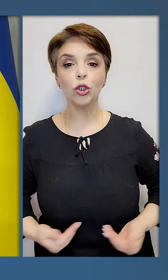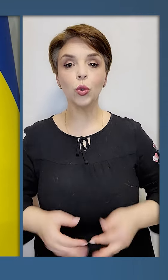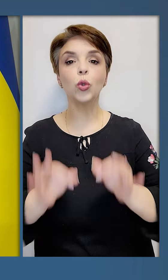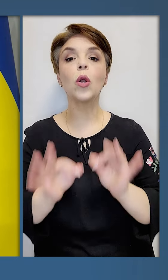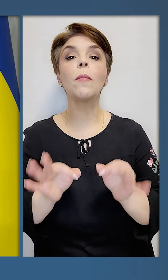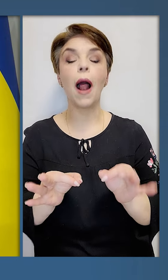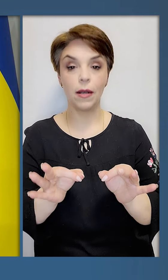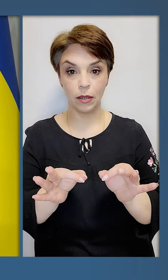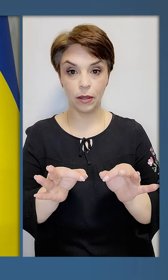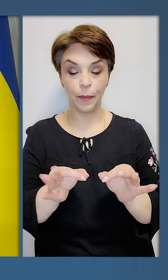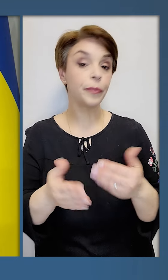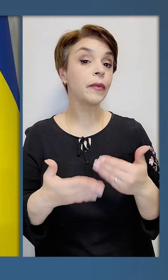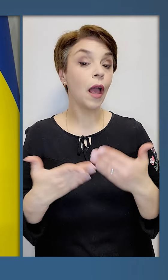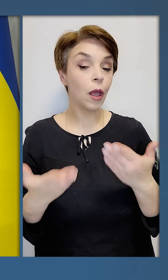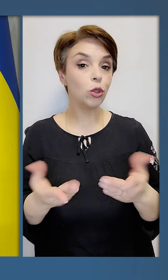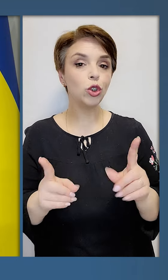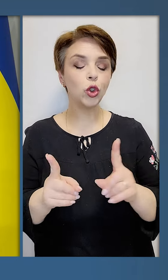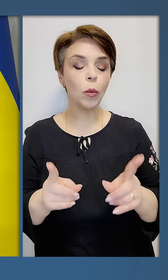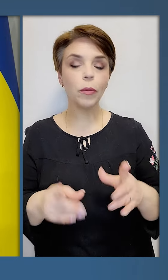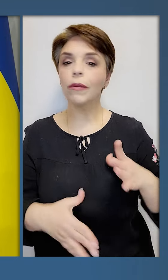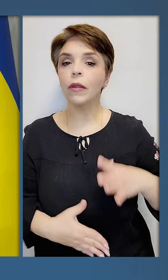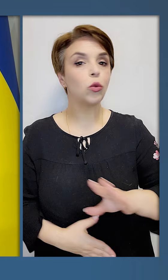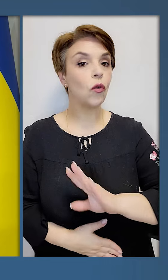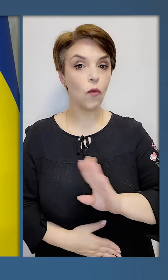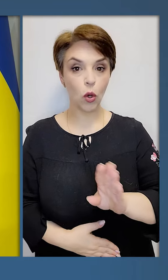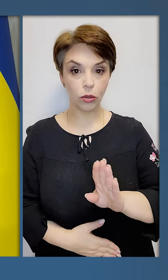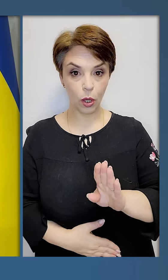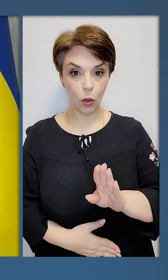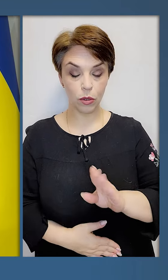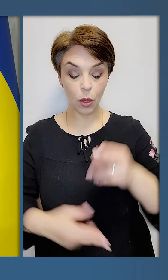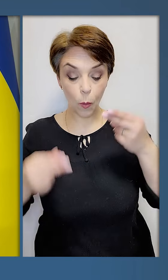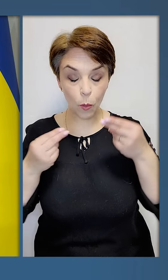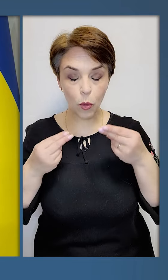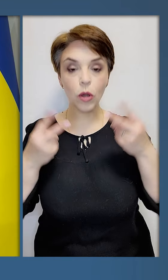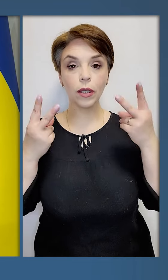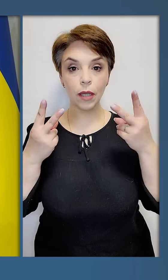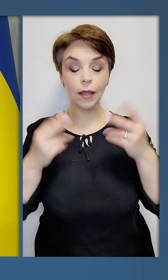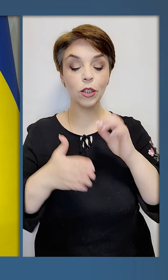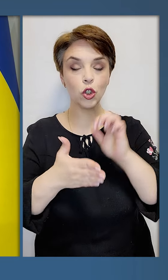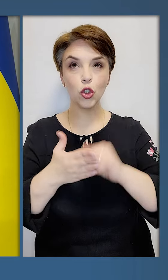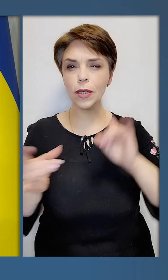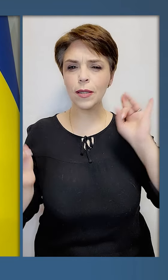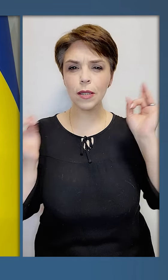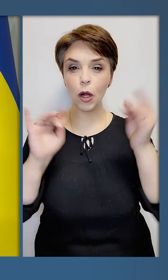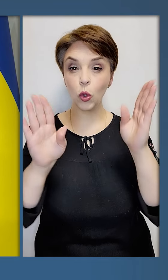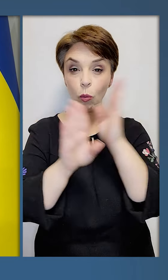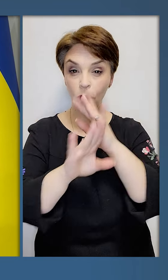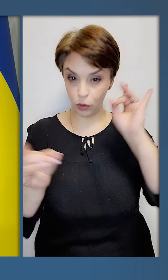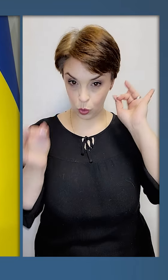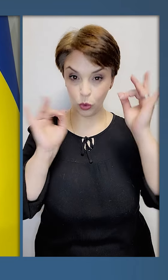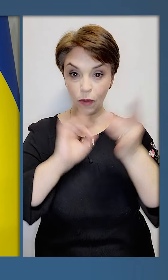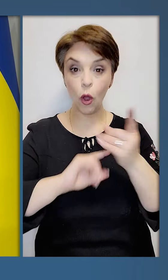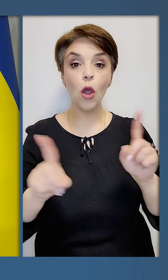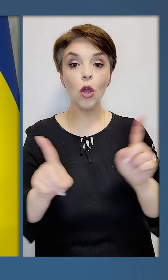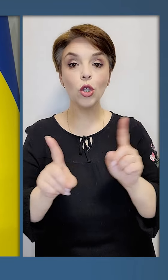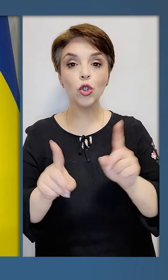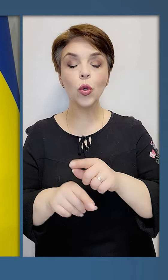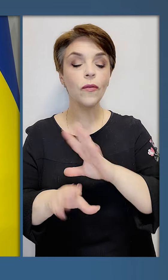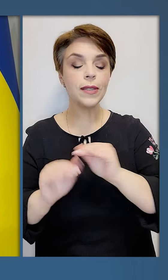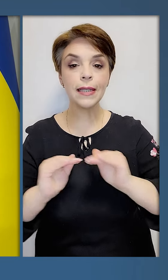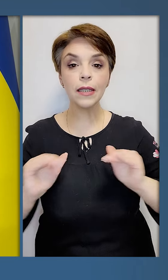повернути життю нормальність. І щоб не доводилось прокидатись через сирену повітряної тривоги, щоб